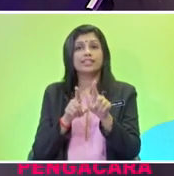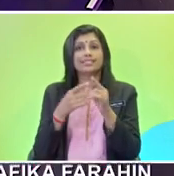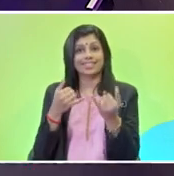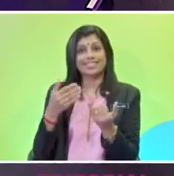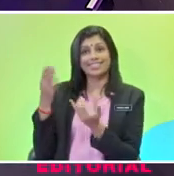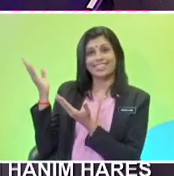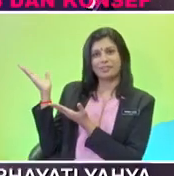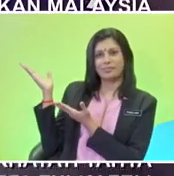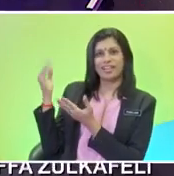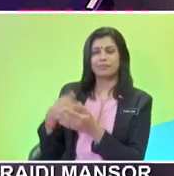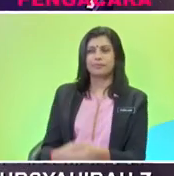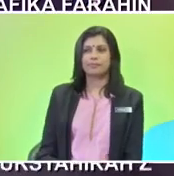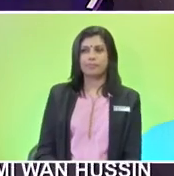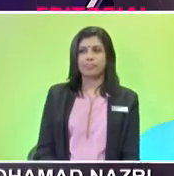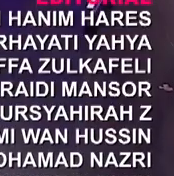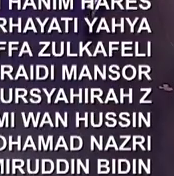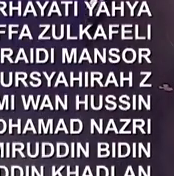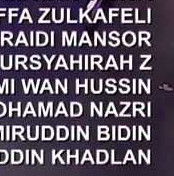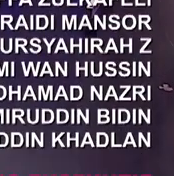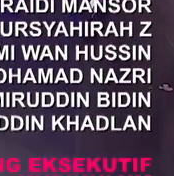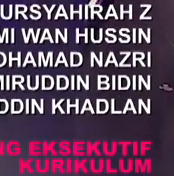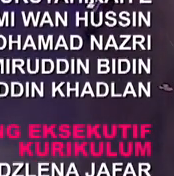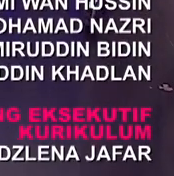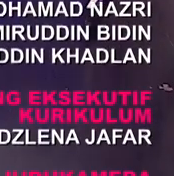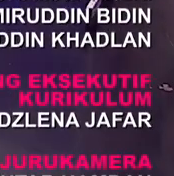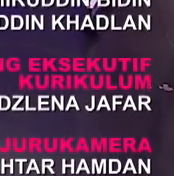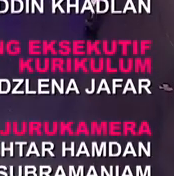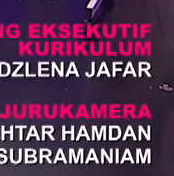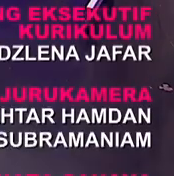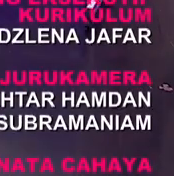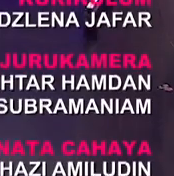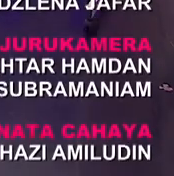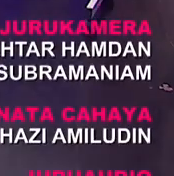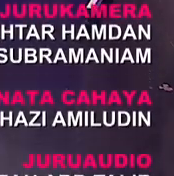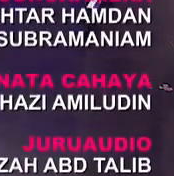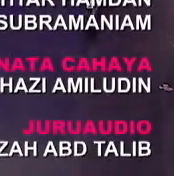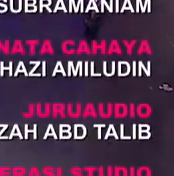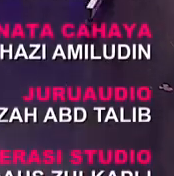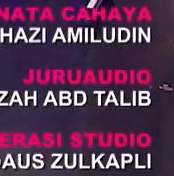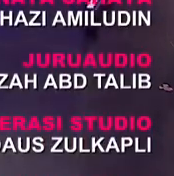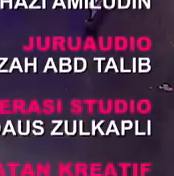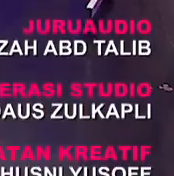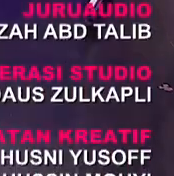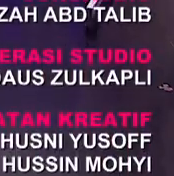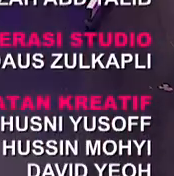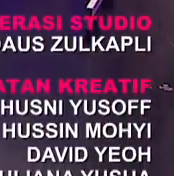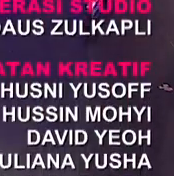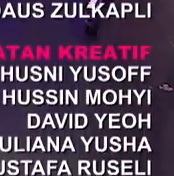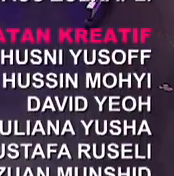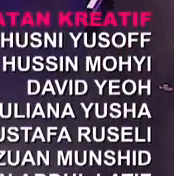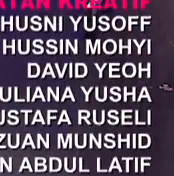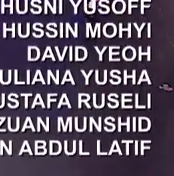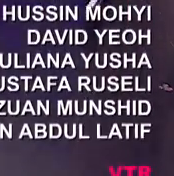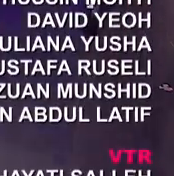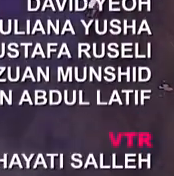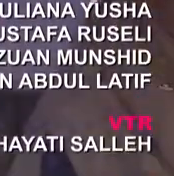Kak Fika kita akan selesaikan. Rakan-rakan, jom kita sama-sama buat ya. Sila. Kita berjumpa lagi. Bye bye. Okey, terima kasih semua.